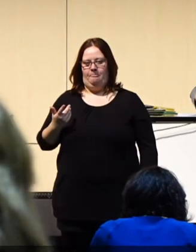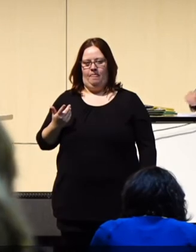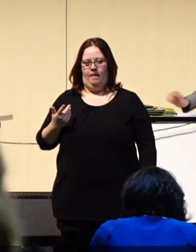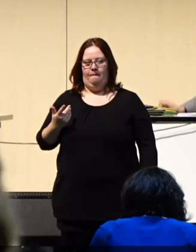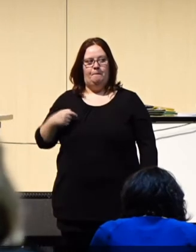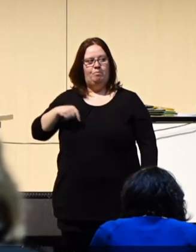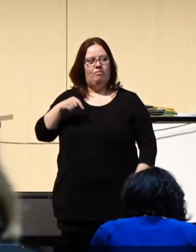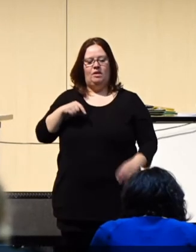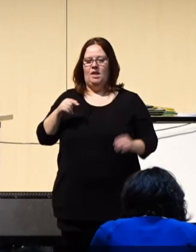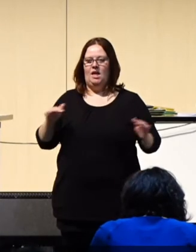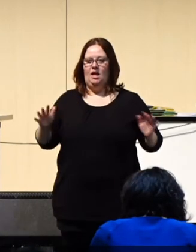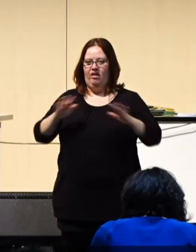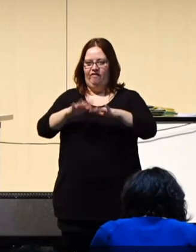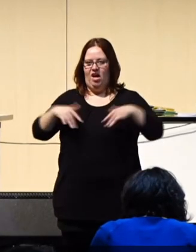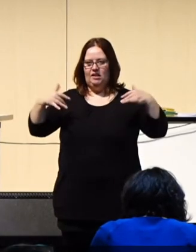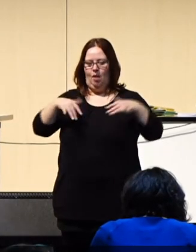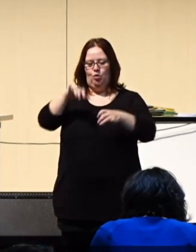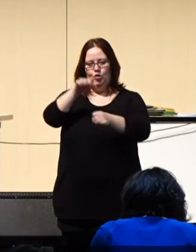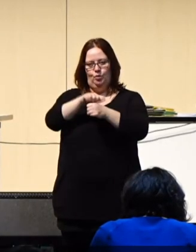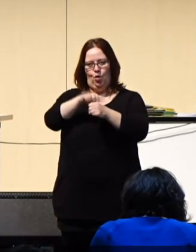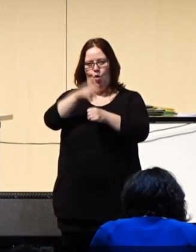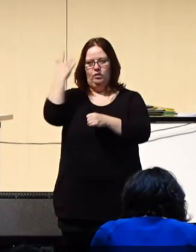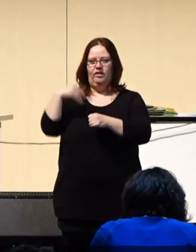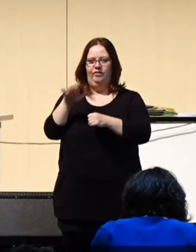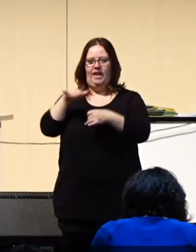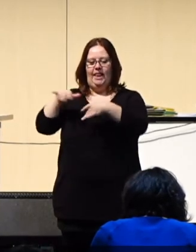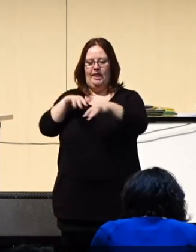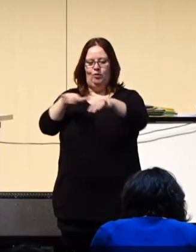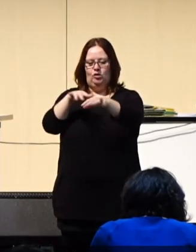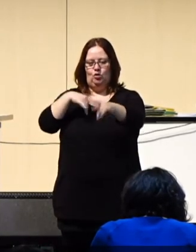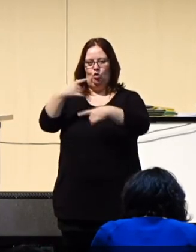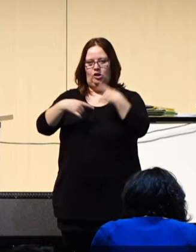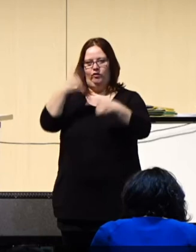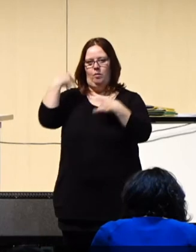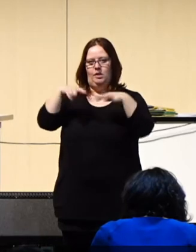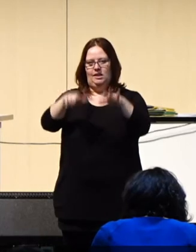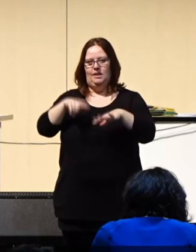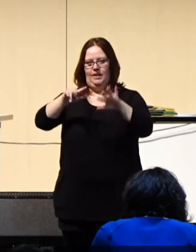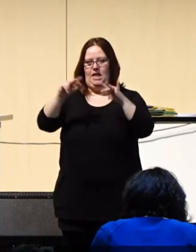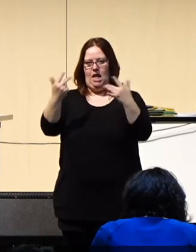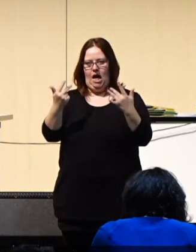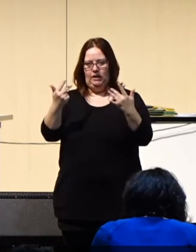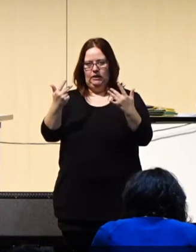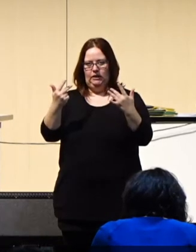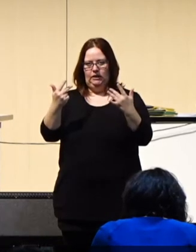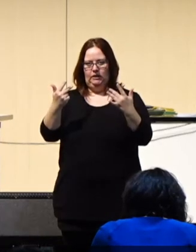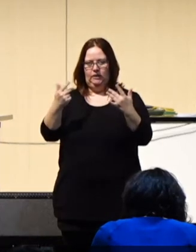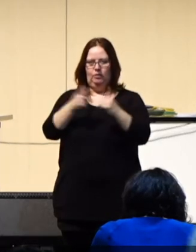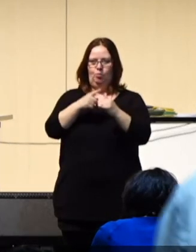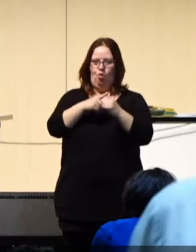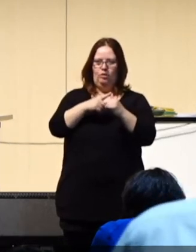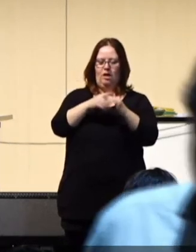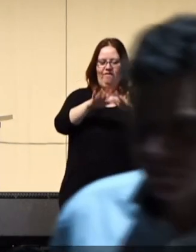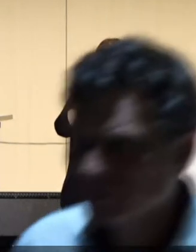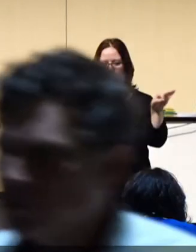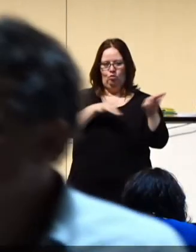die Versammlungsbehörde hatte in Auswertung des Demonstrationsgeschehens vom 17.8. sowohl dem